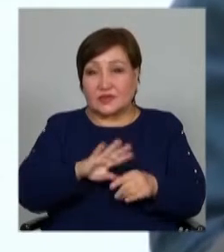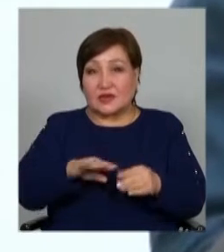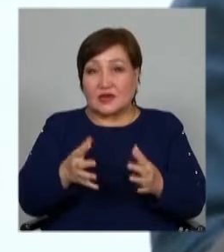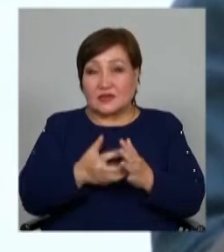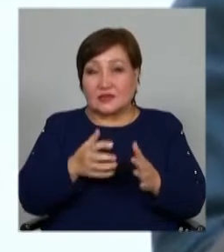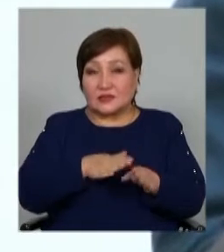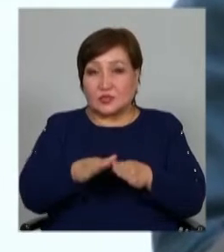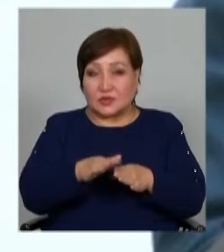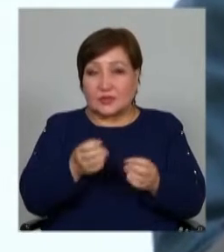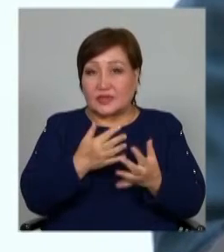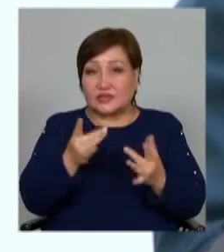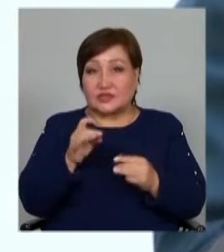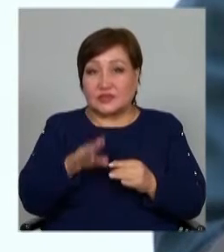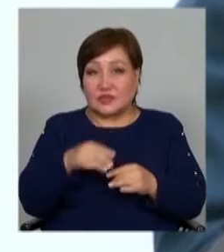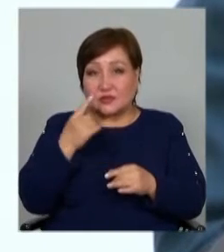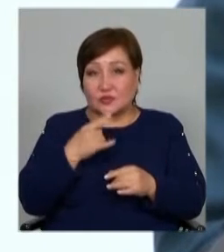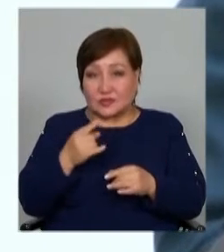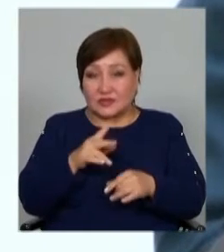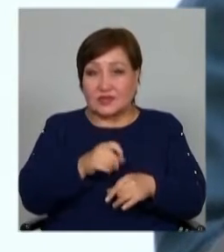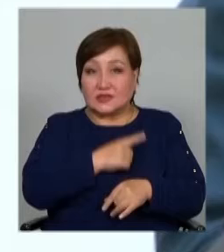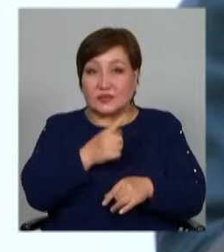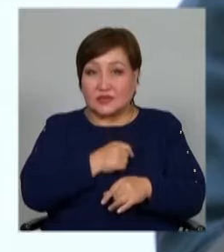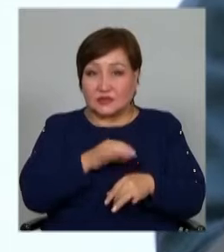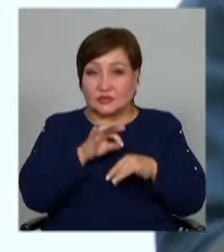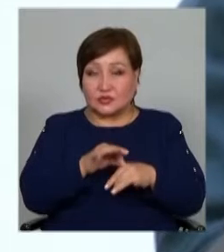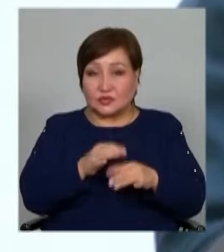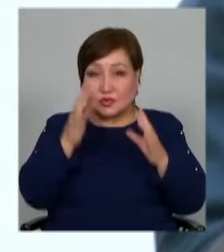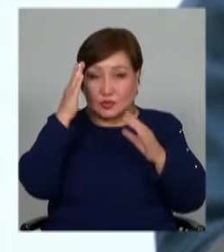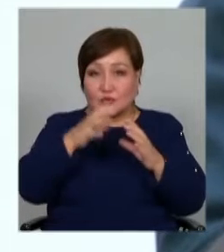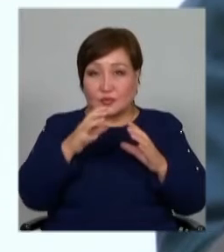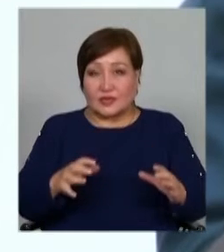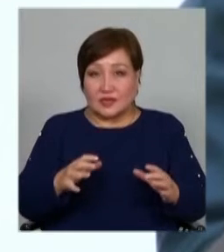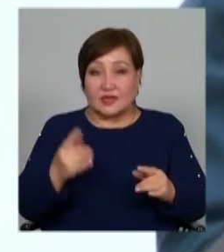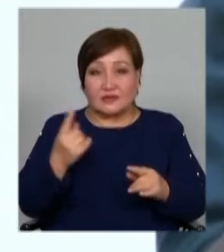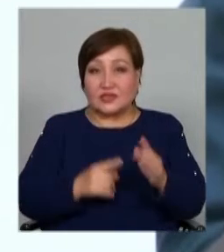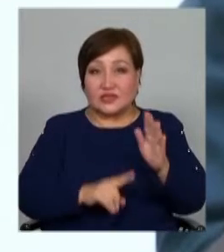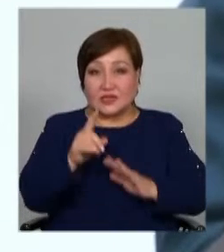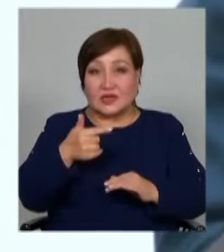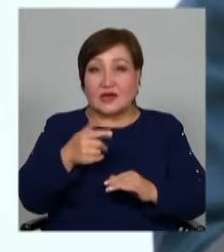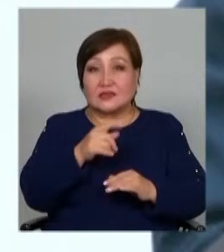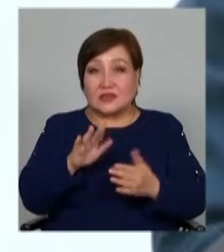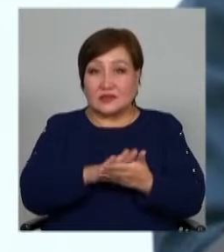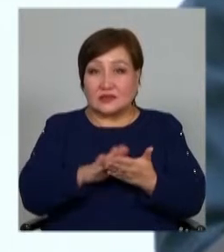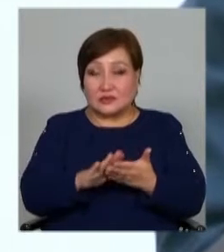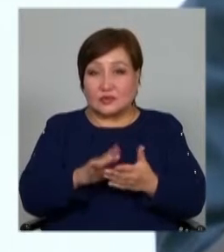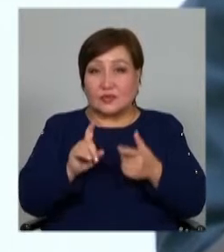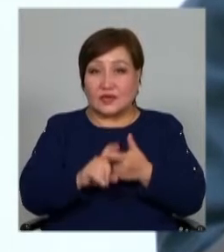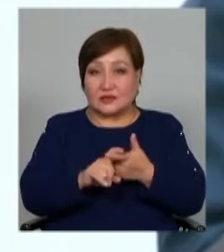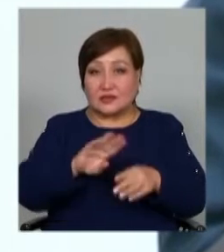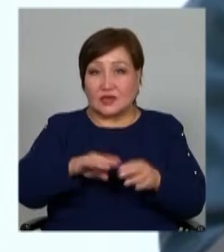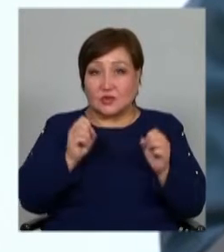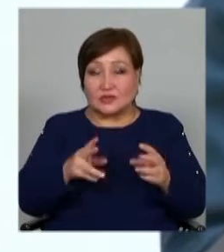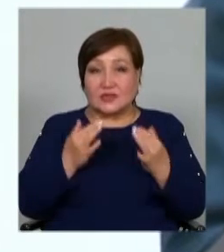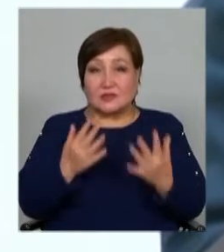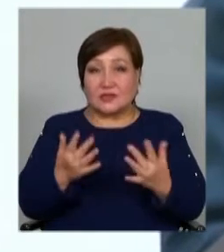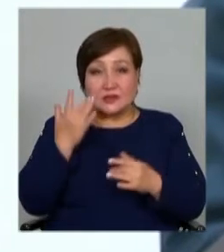болатынбыз. Инспекторлар тау-кен жұмыстарын жүргізуге, көмір қабаттарын алдын ала газдан тазартуға байланысты қауіпсіздік талаптарының жүйелі түрде бұзылатынын